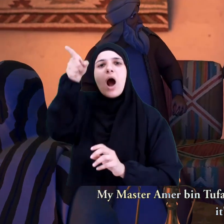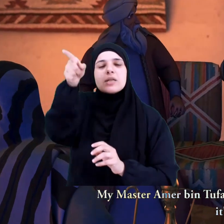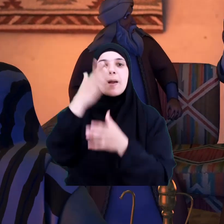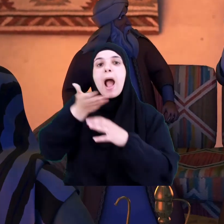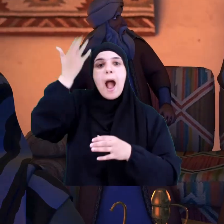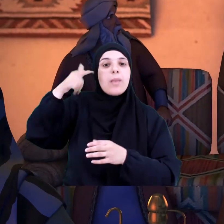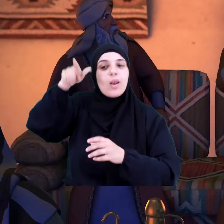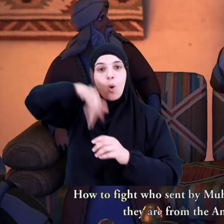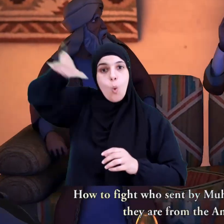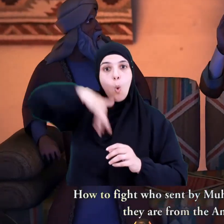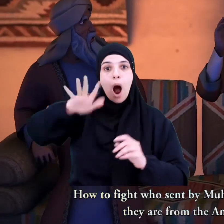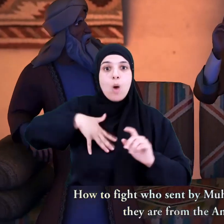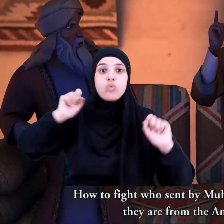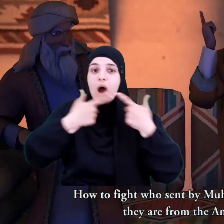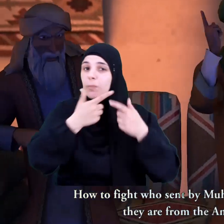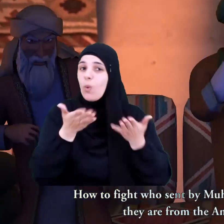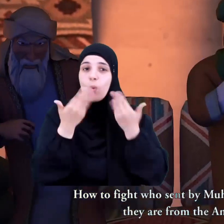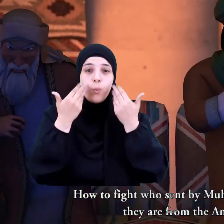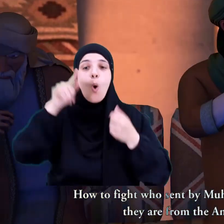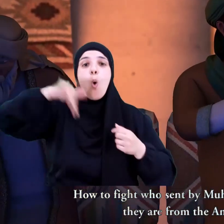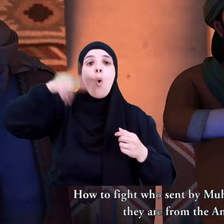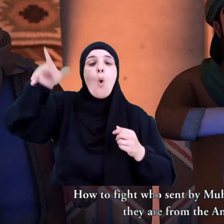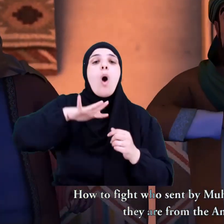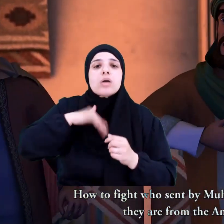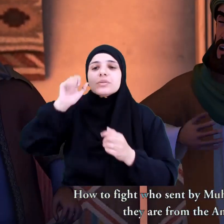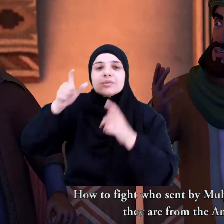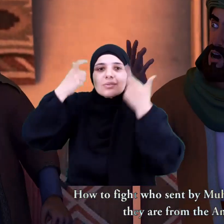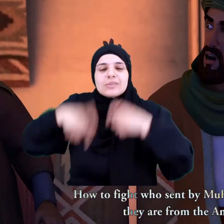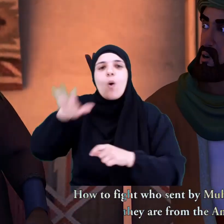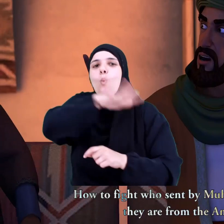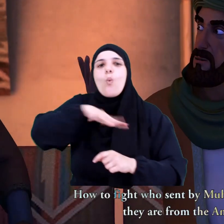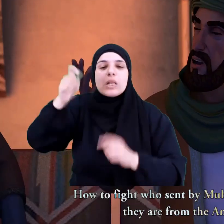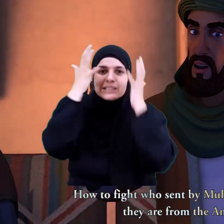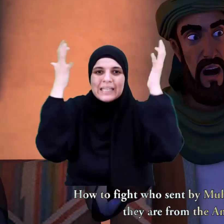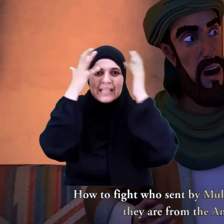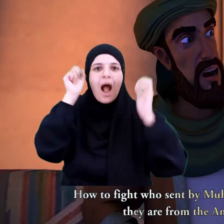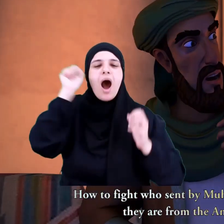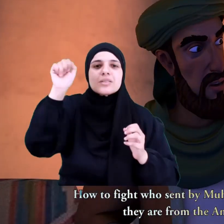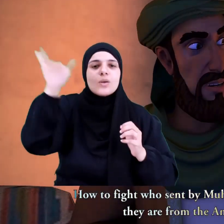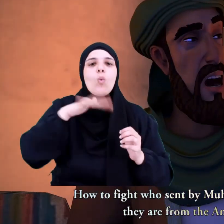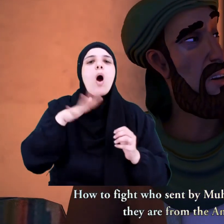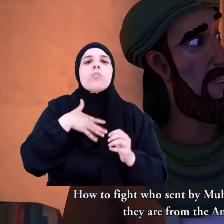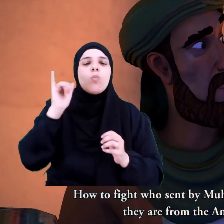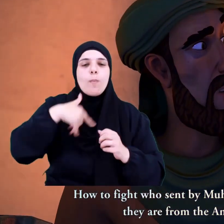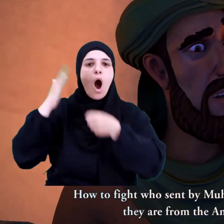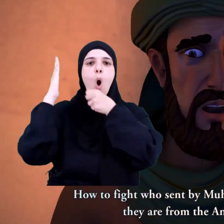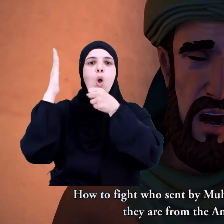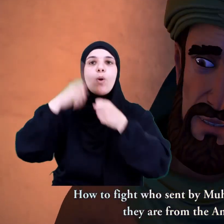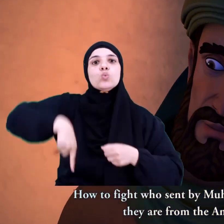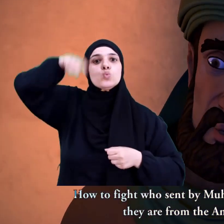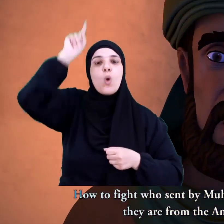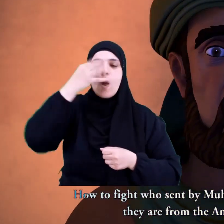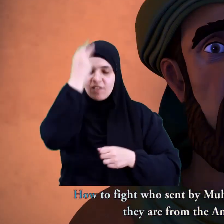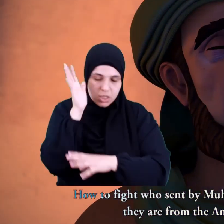محمد وهم ما جاءونا محاربين؟ إنهم من الأنصار الذين يقال لهم القراء، يحتطبون